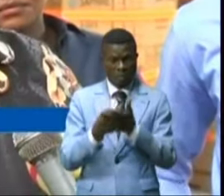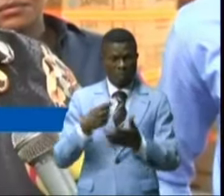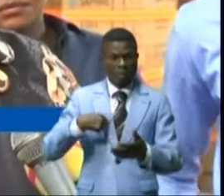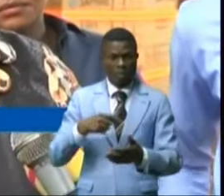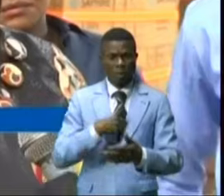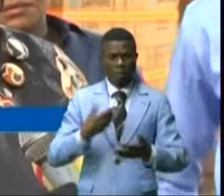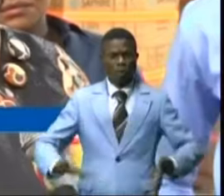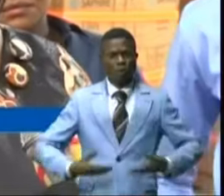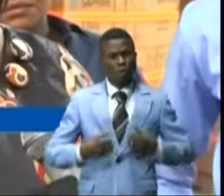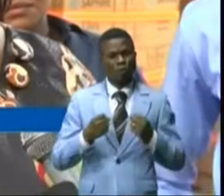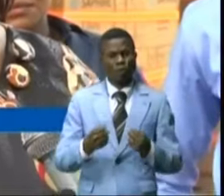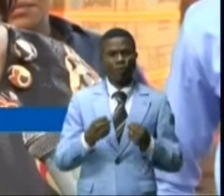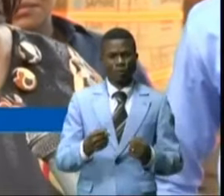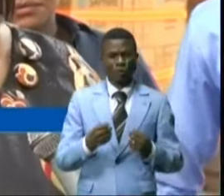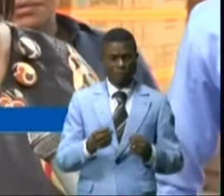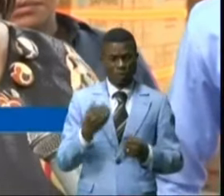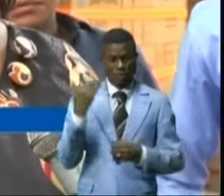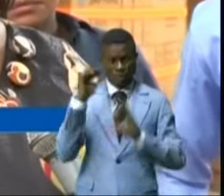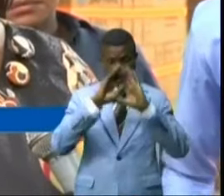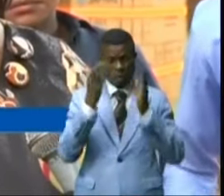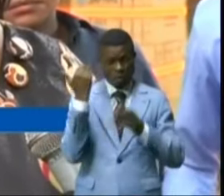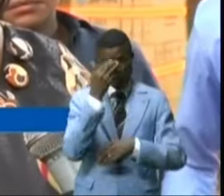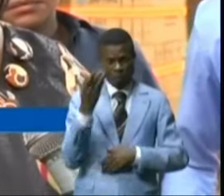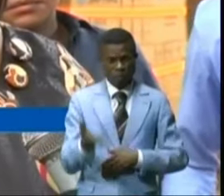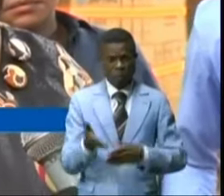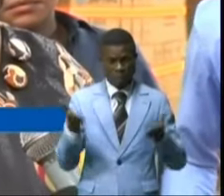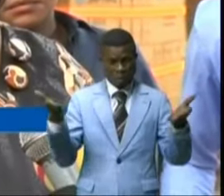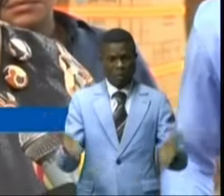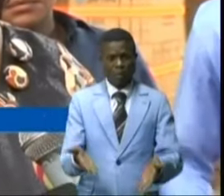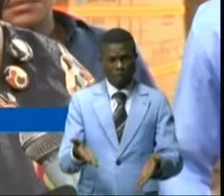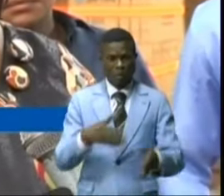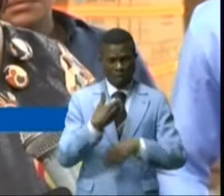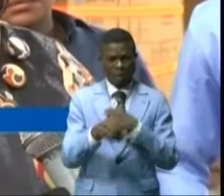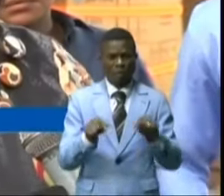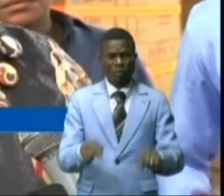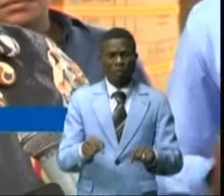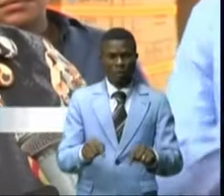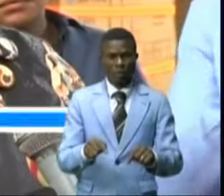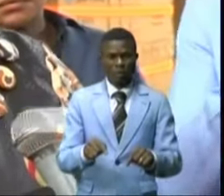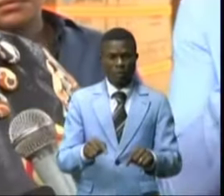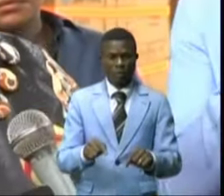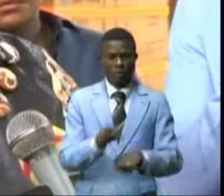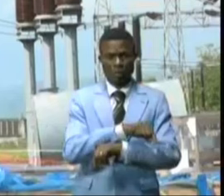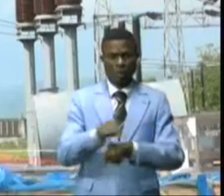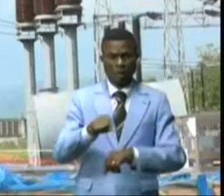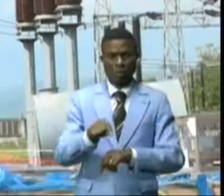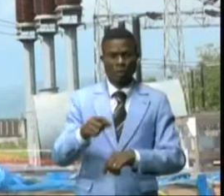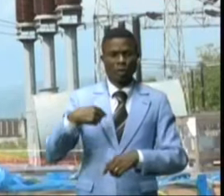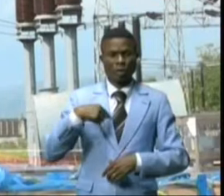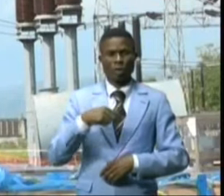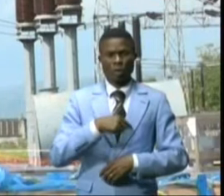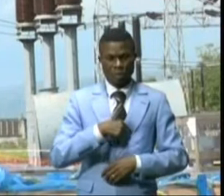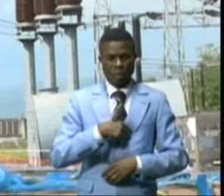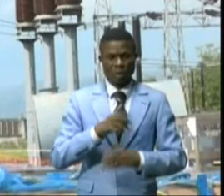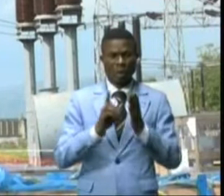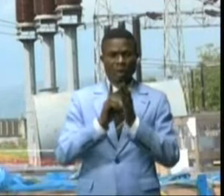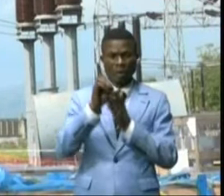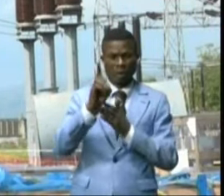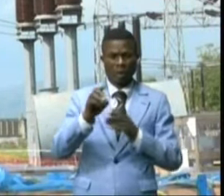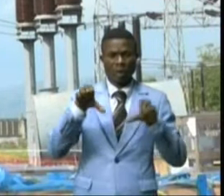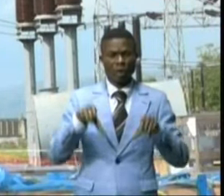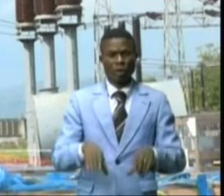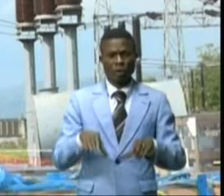très ravis de ce que nous voyons, ce qui est fait par notre direction générale. Le développement de la